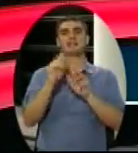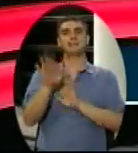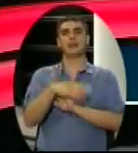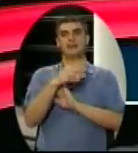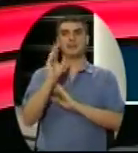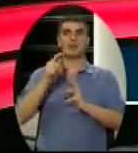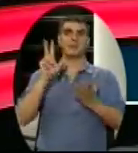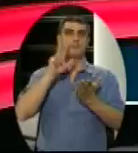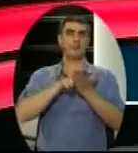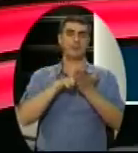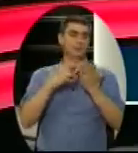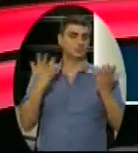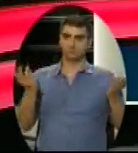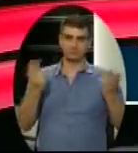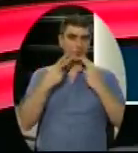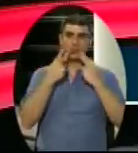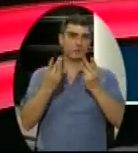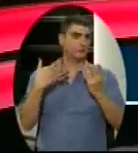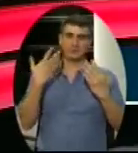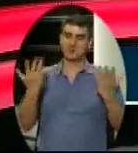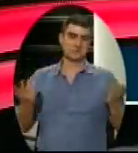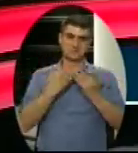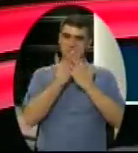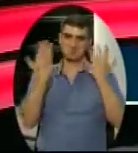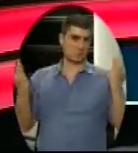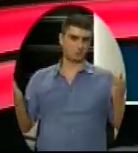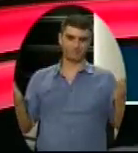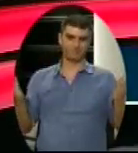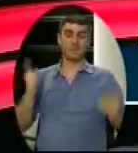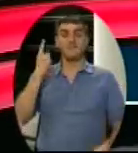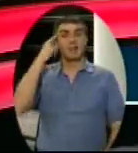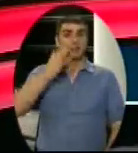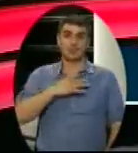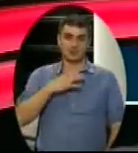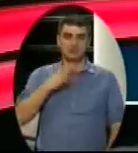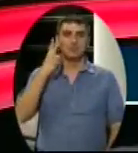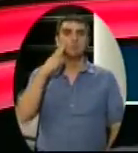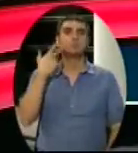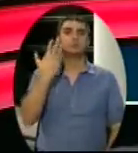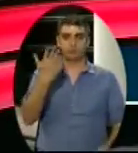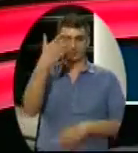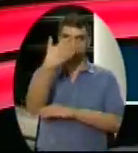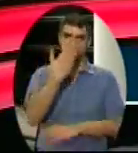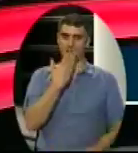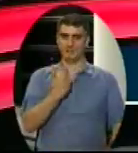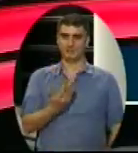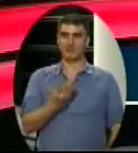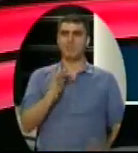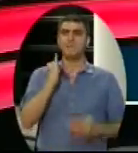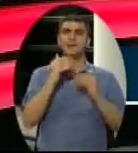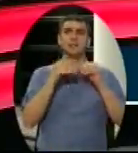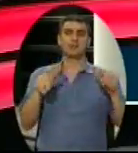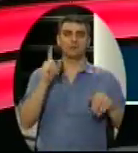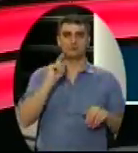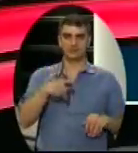גם בבגץ, אז התוצאות תהיינה ברורות מראש, והדבר הוא לטעמי בושה וחרפה למדינת ישראל. מהו הגבול?